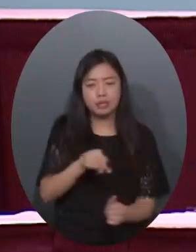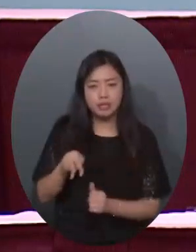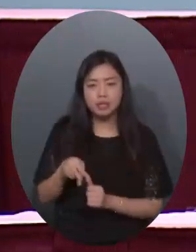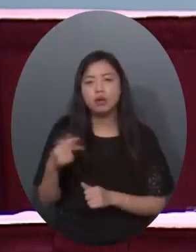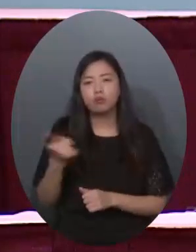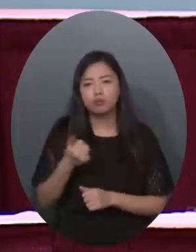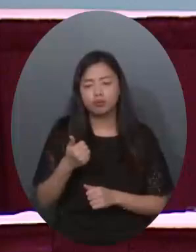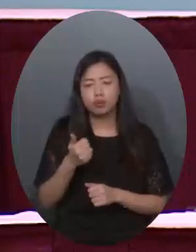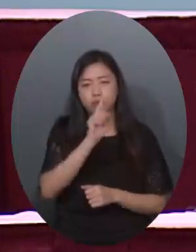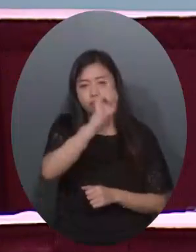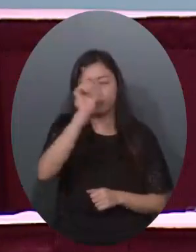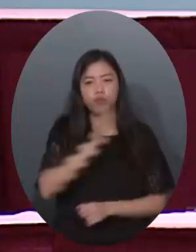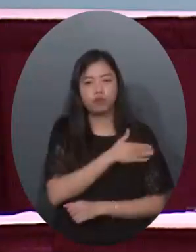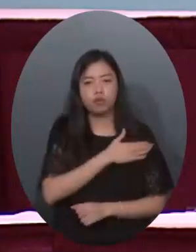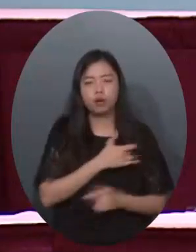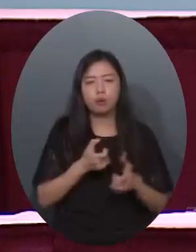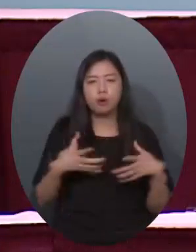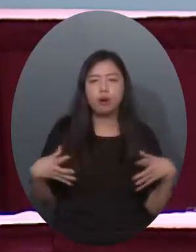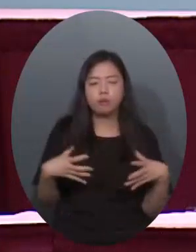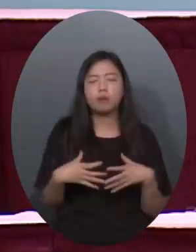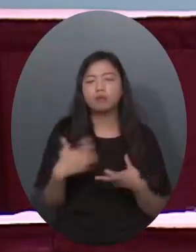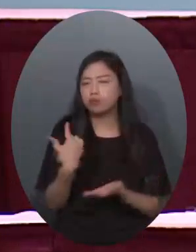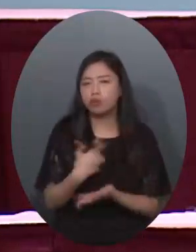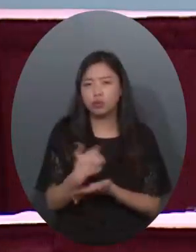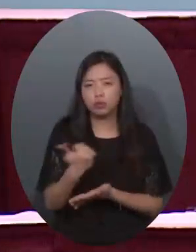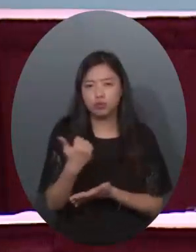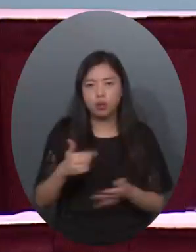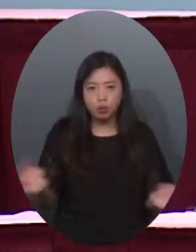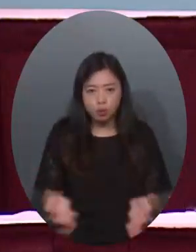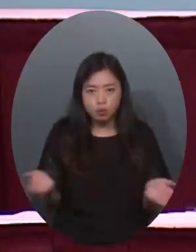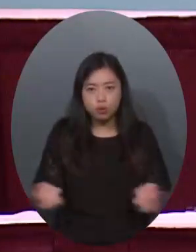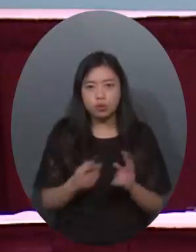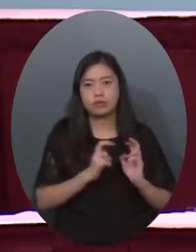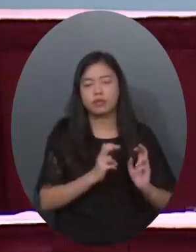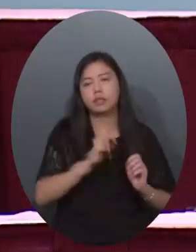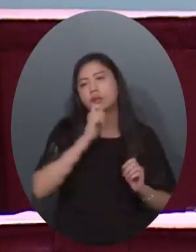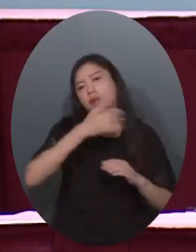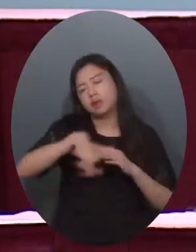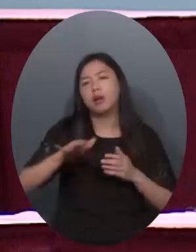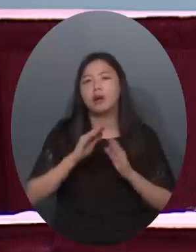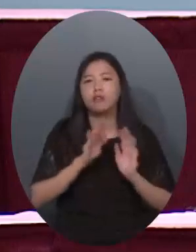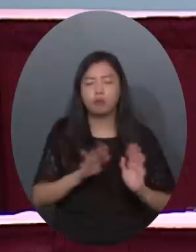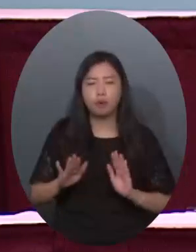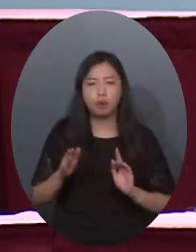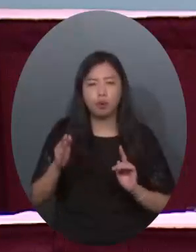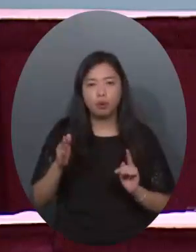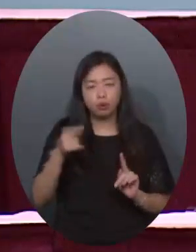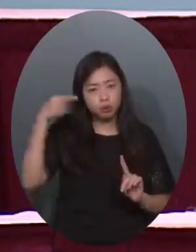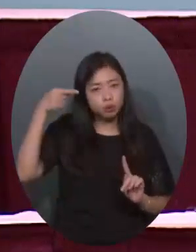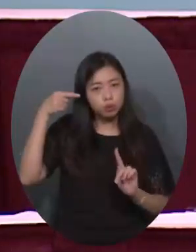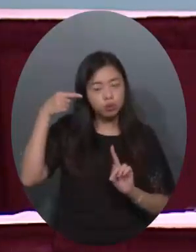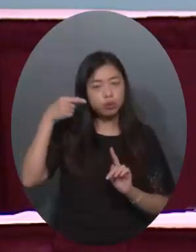能為各持份者創造共享價值，促進港鐵與其他服務對象及社區之